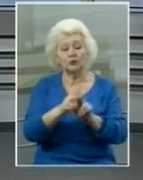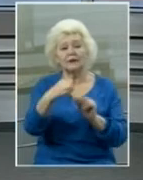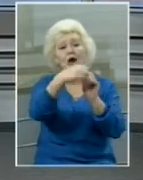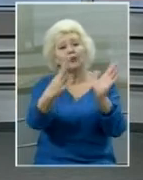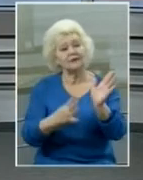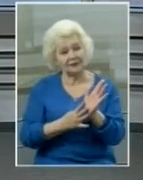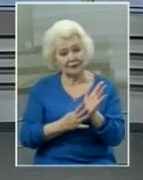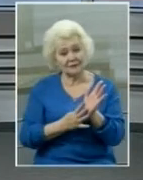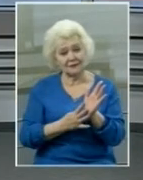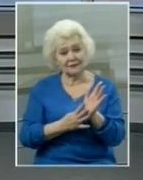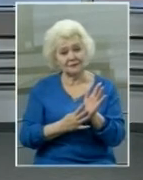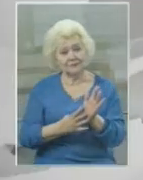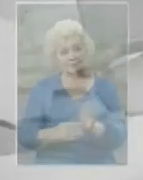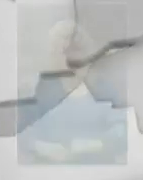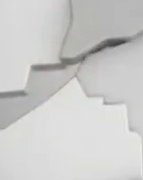о 19:00.